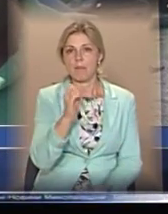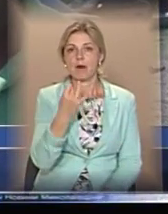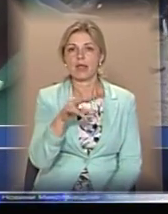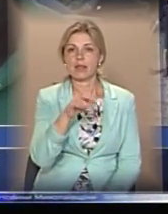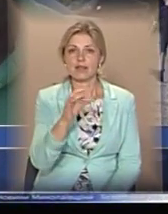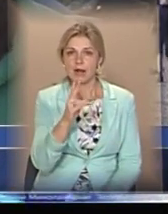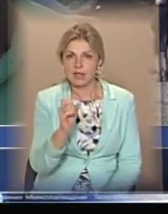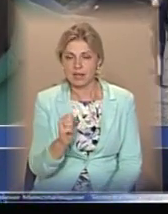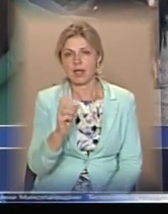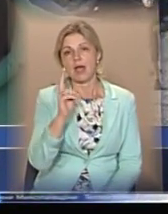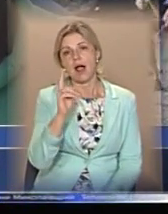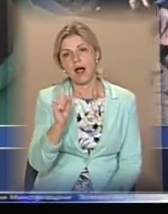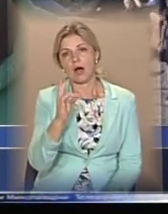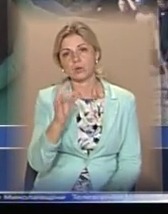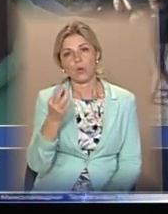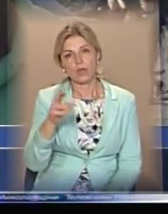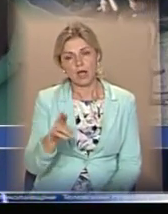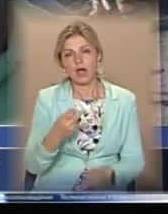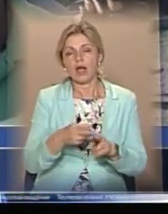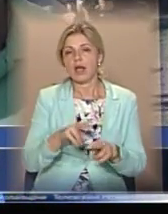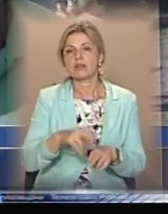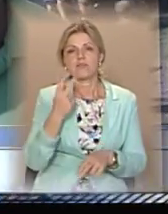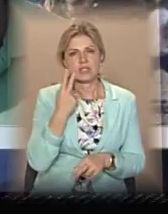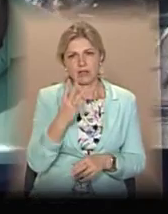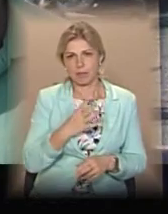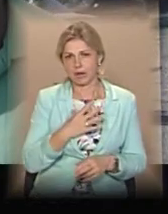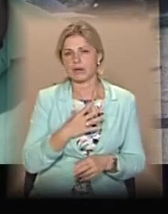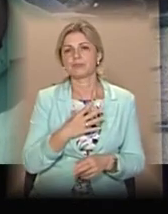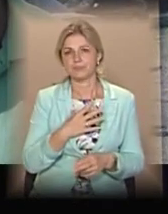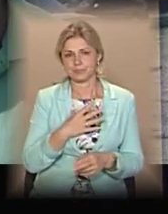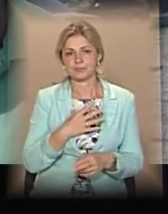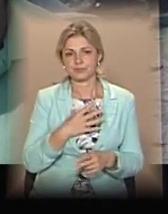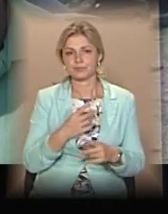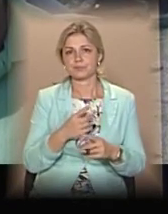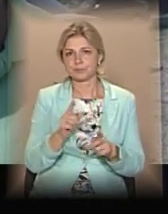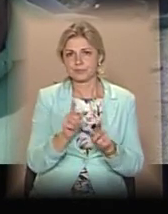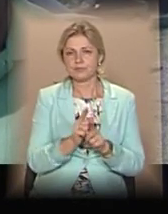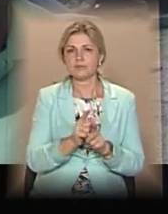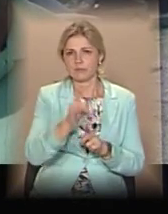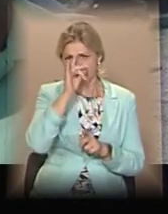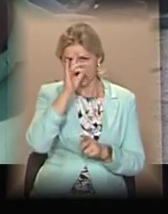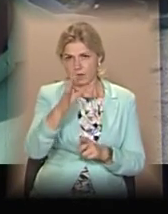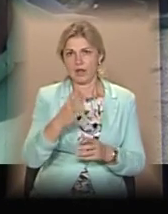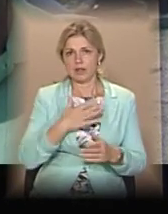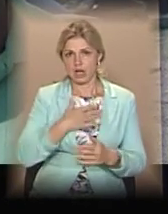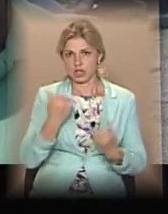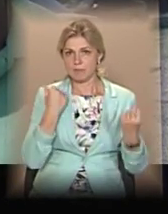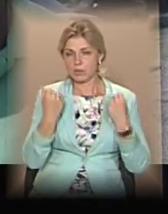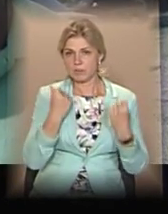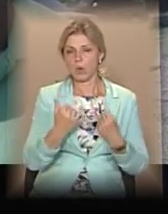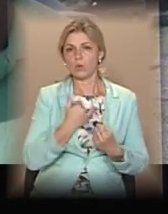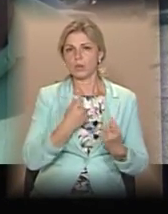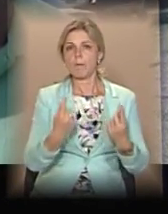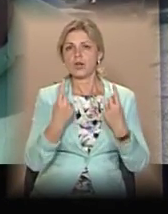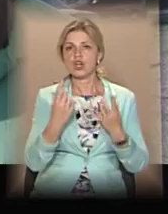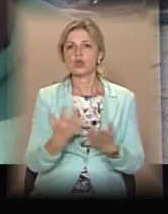І ці змагання завжди були кузницею сильних спортсменів. У нас дуже великі досягнення в